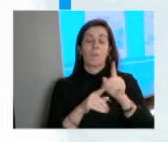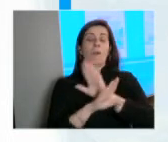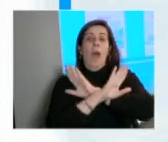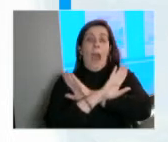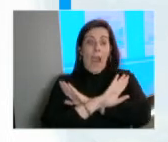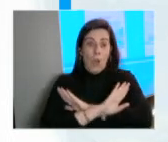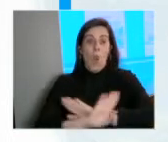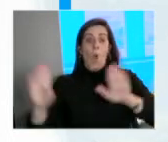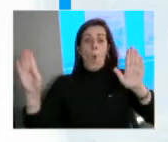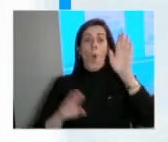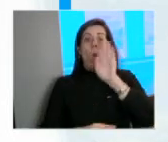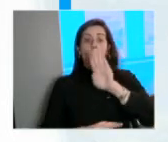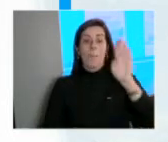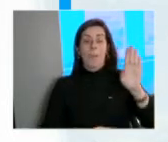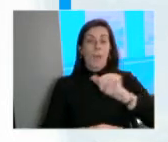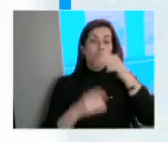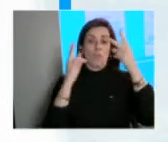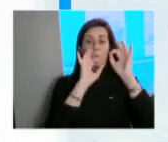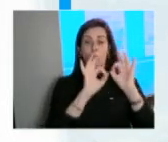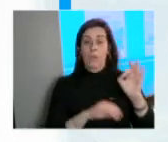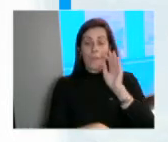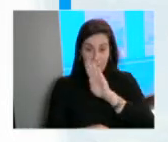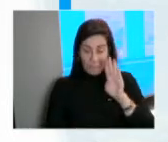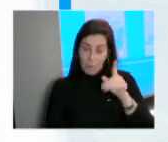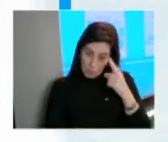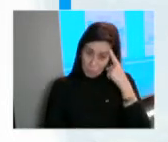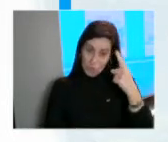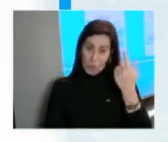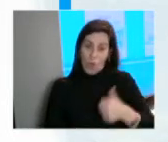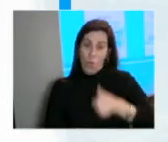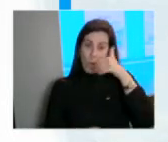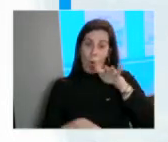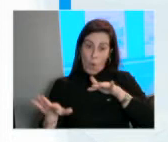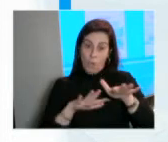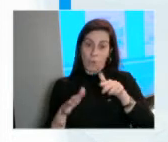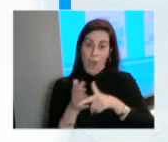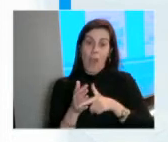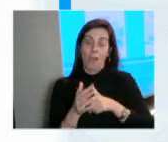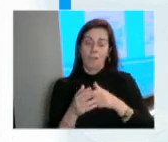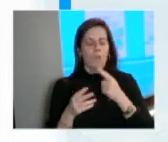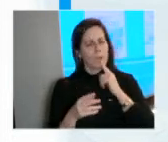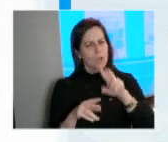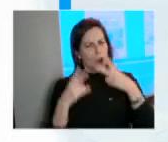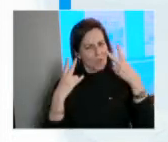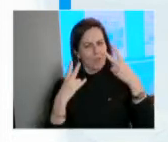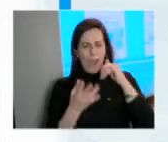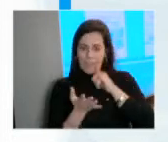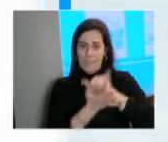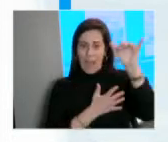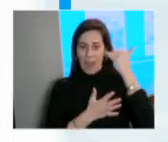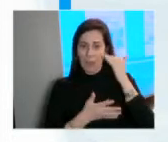אותו בעולם, הרק לא ביבי הקדוש שלו, ונתניהו, שלידיעתך הוא ראש ממשלת ישראל, מייחס חשיבות